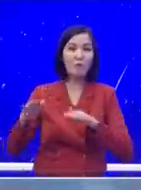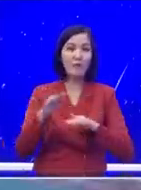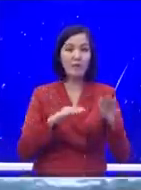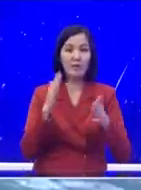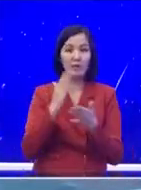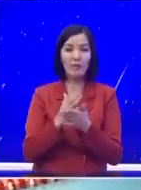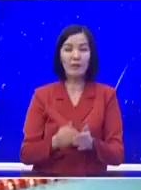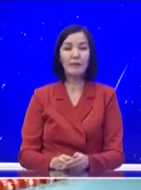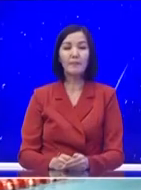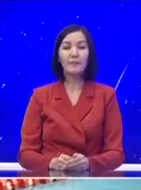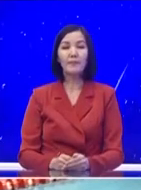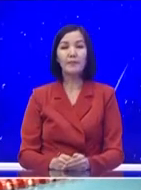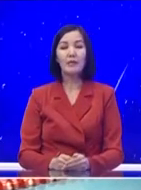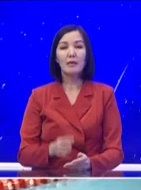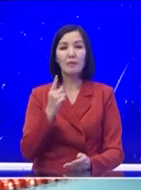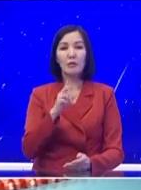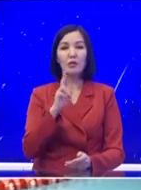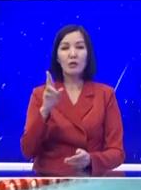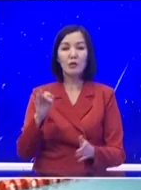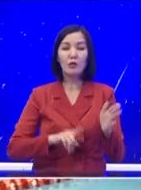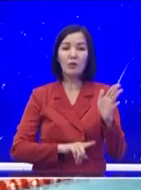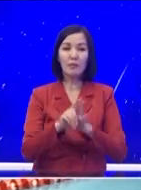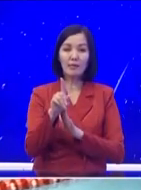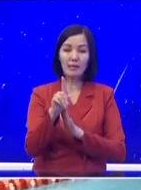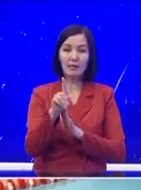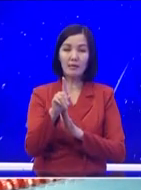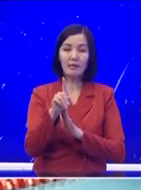салынған. Бірінші 42-те бастады.